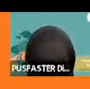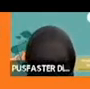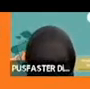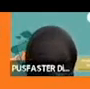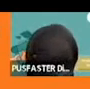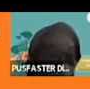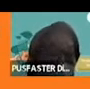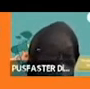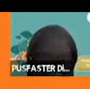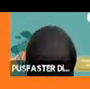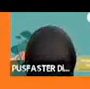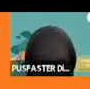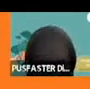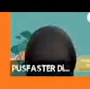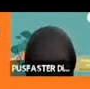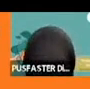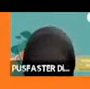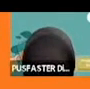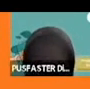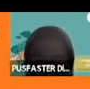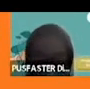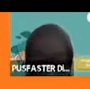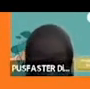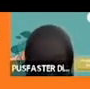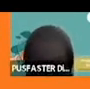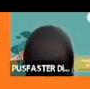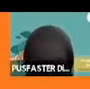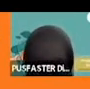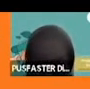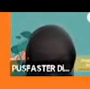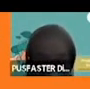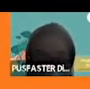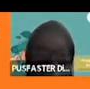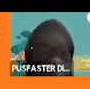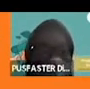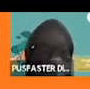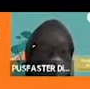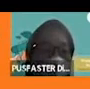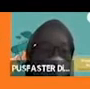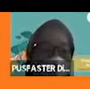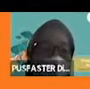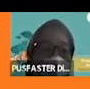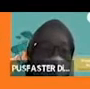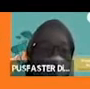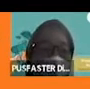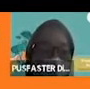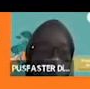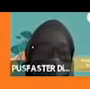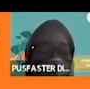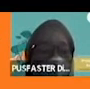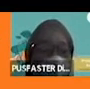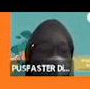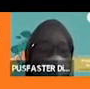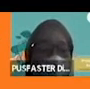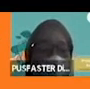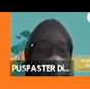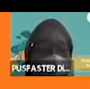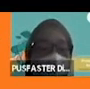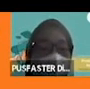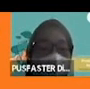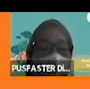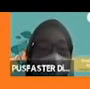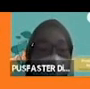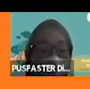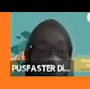ada NSP kayak RS itu ada norma standar prosedur dan kriteria gimana payung hukumnya